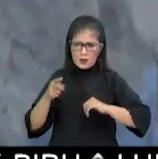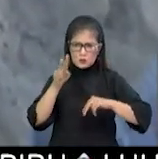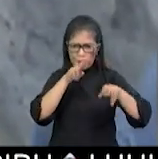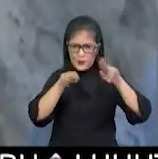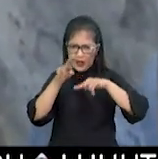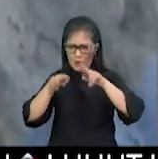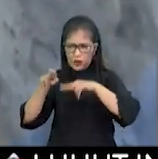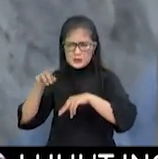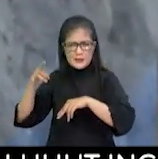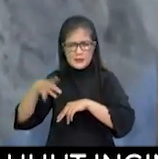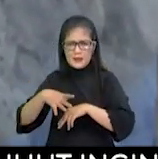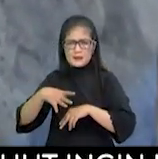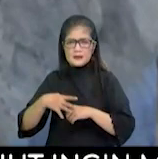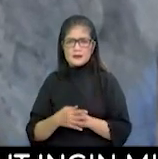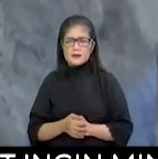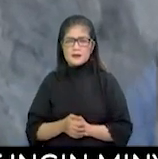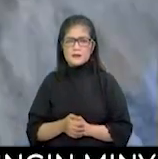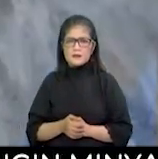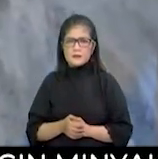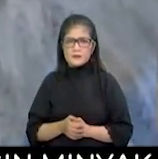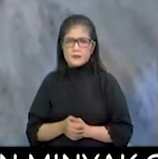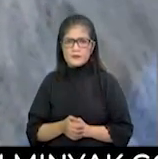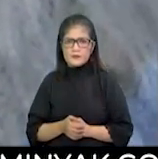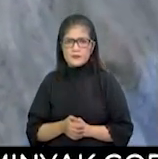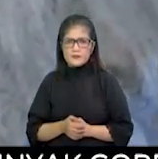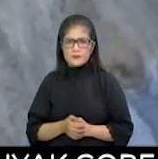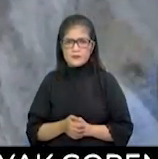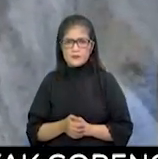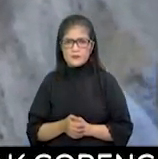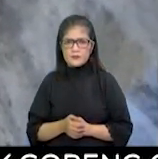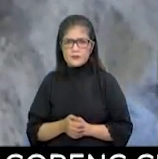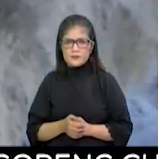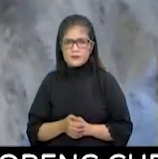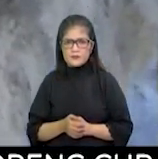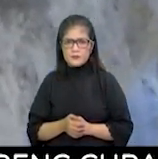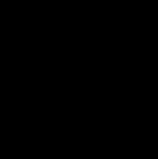Dari Palopo, Sulawesi Selatan, Nasrudin Rubak melaporkan.